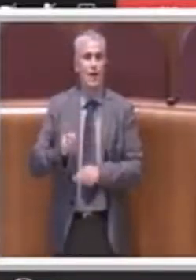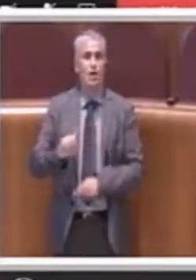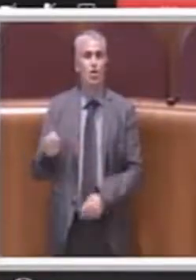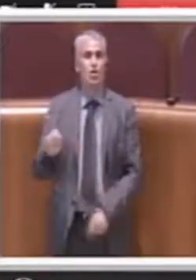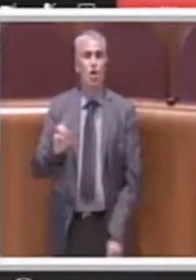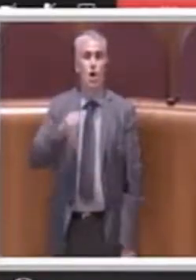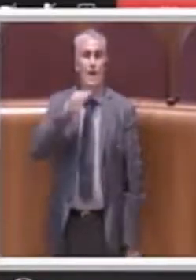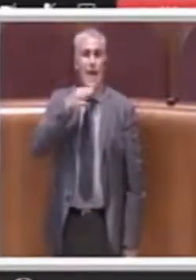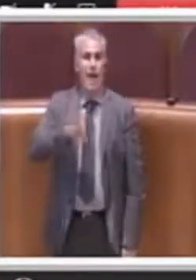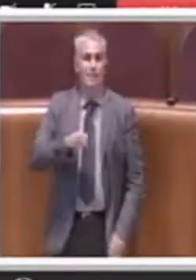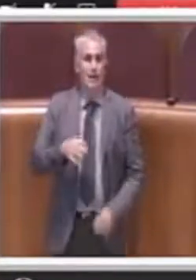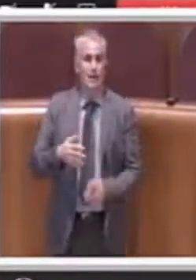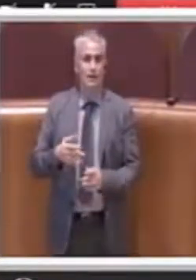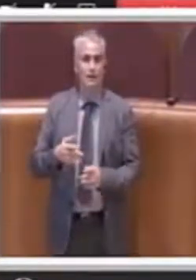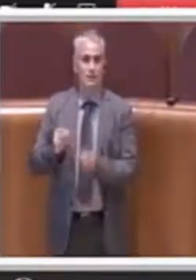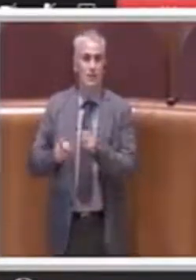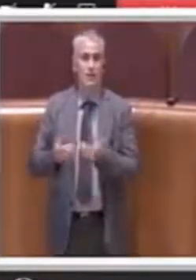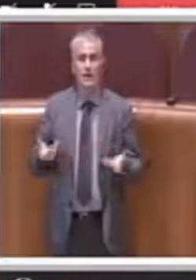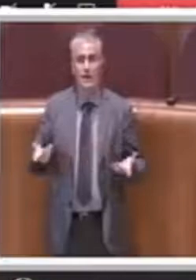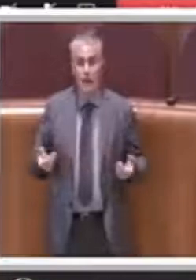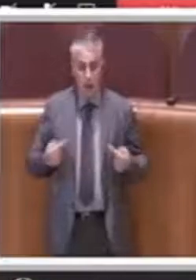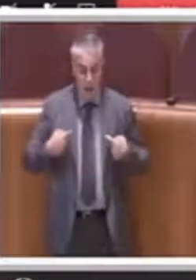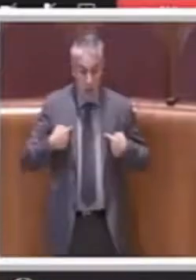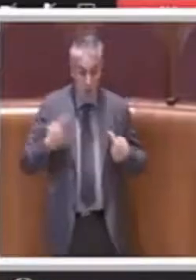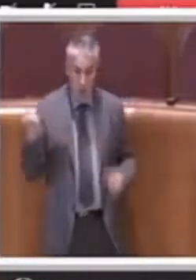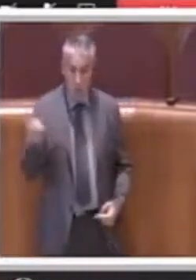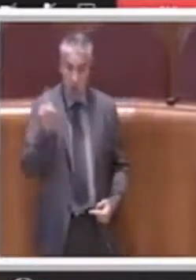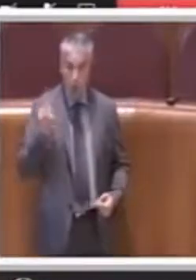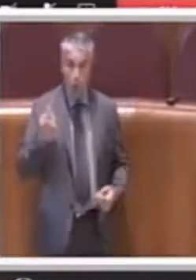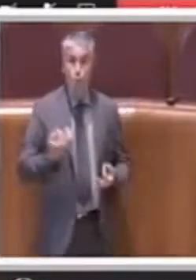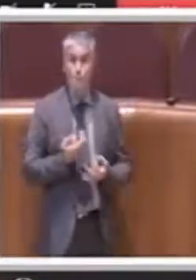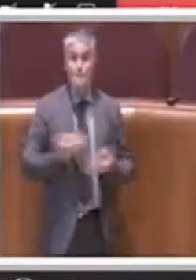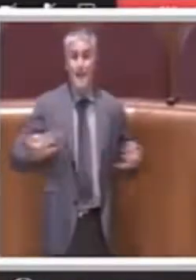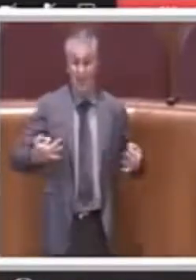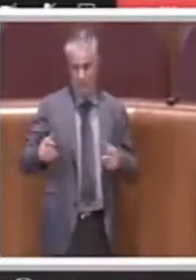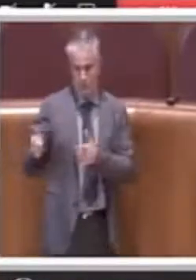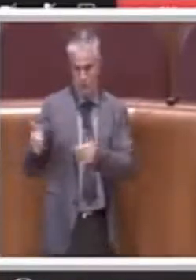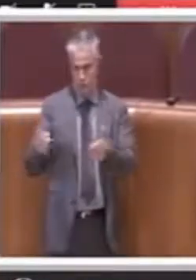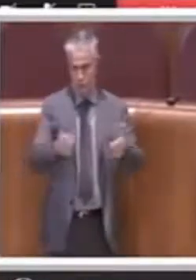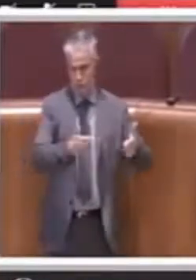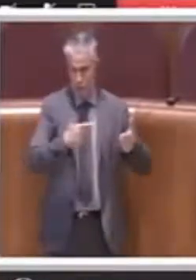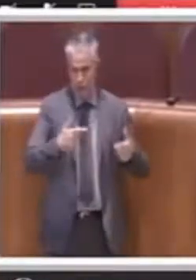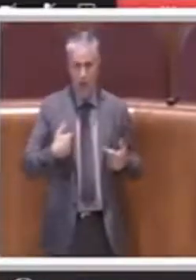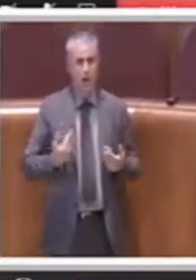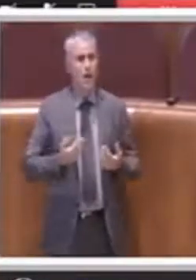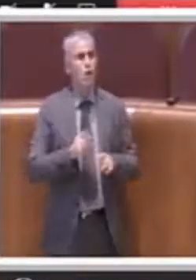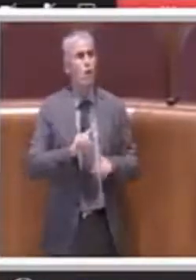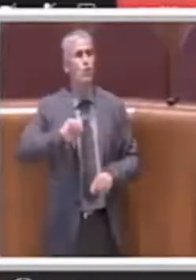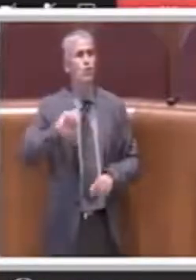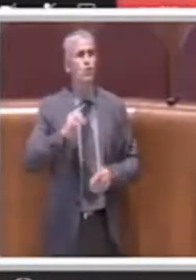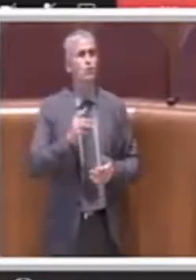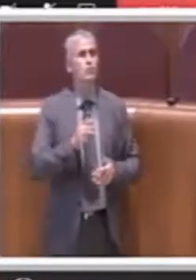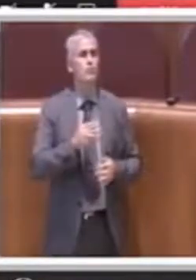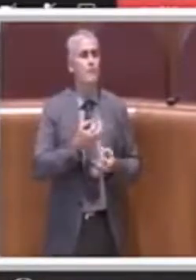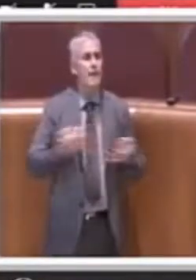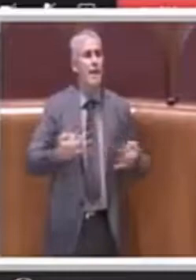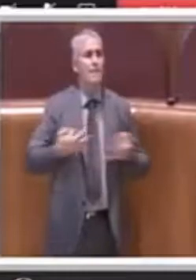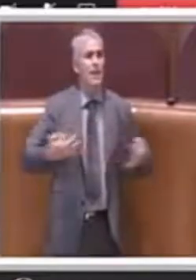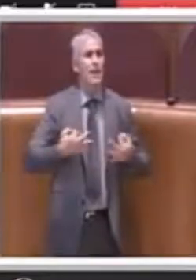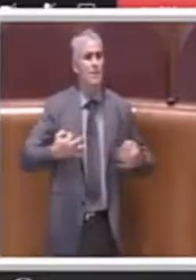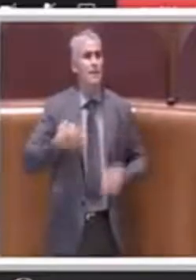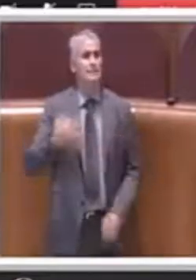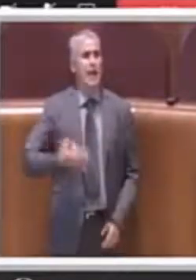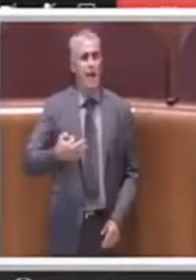è perfetto né ha la presunzione di dire che tutto è a posto e che sempre lo sarà, però